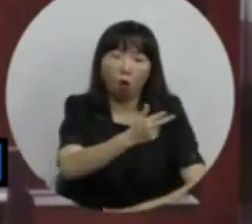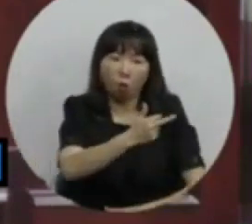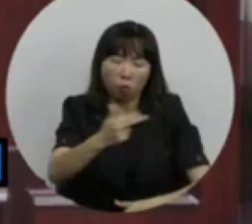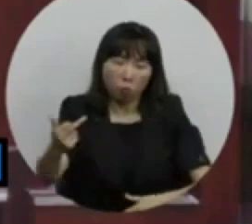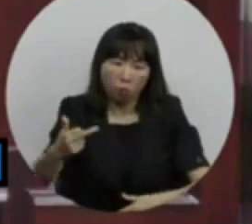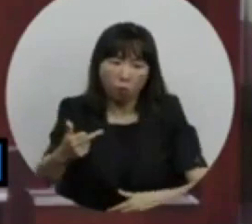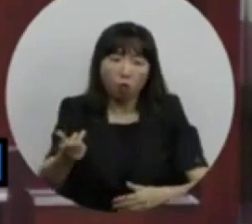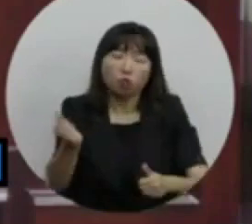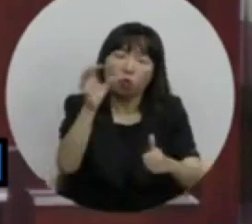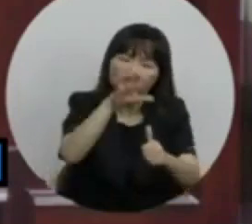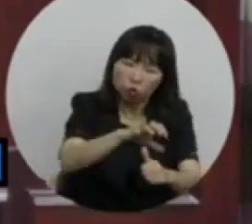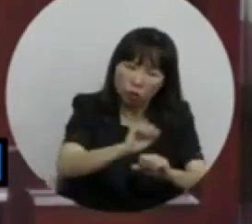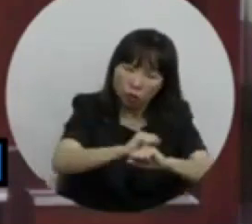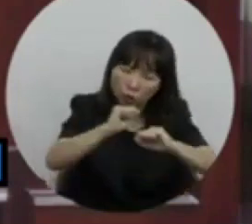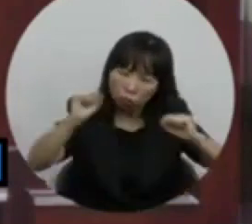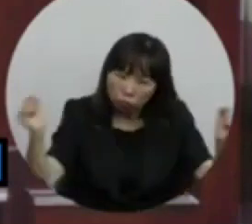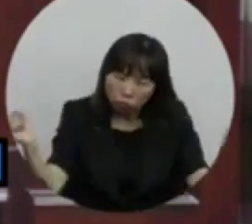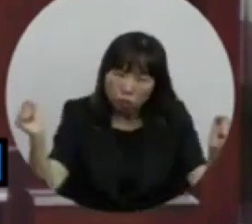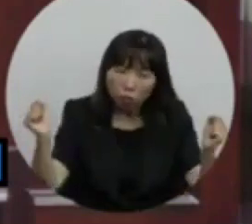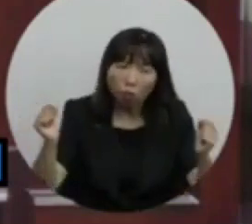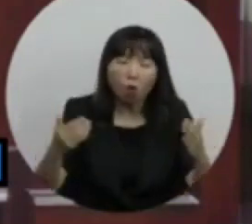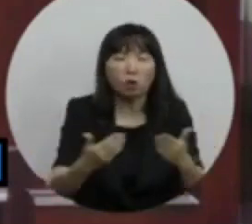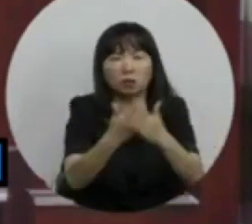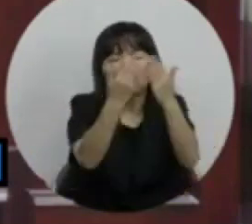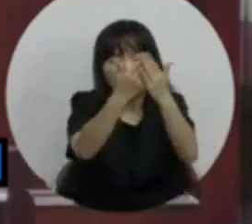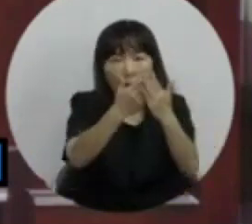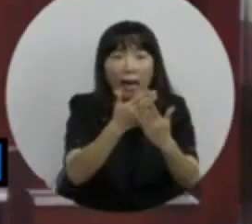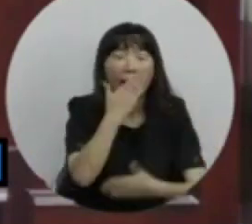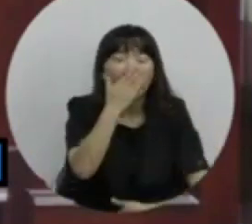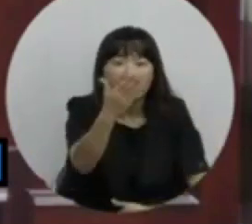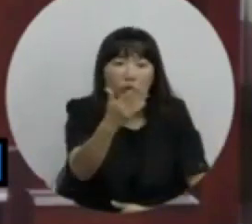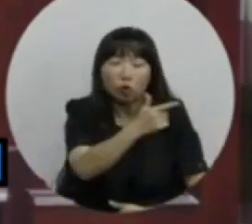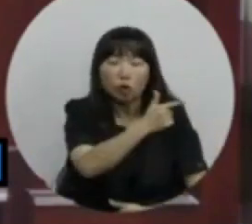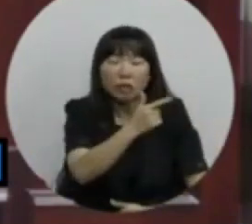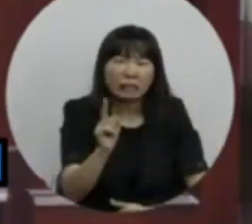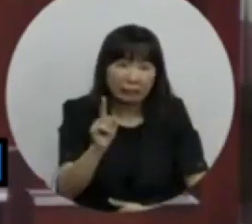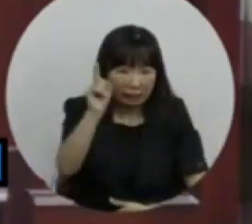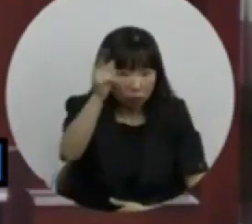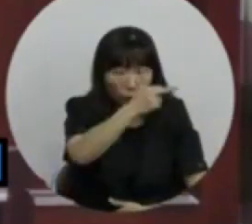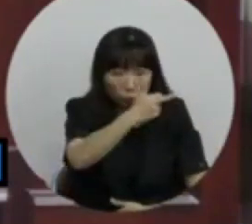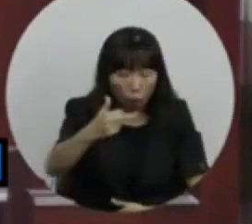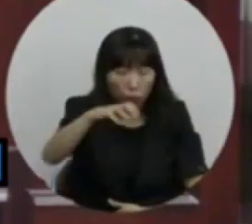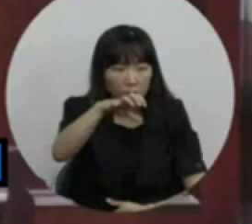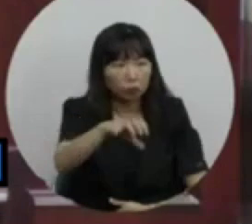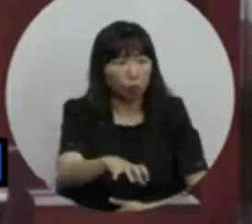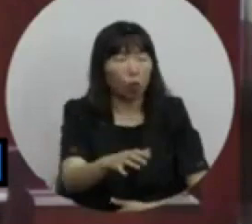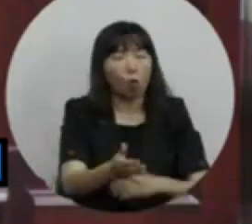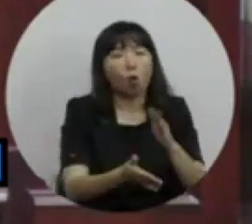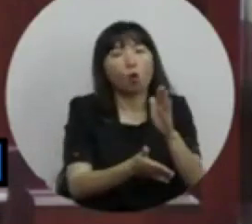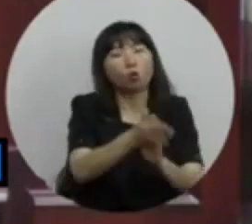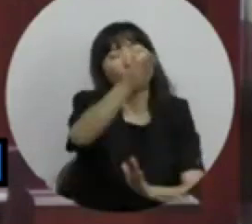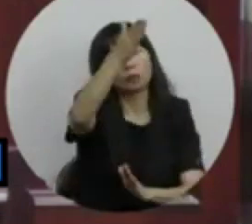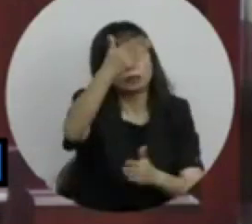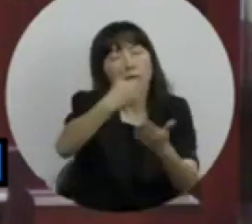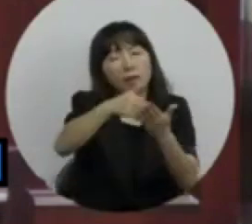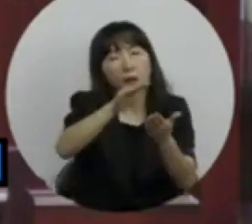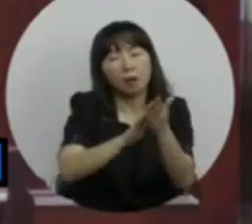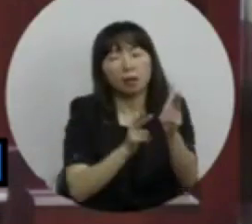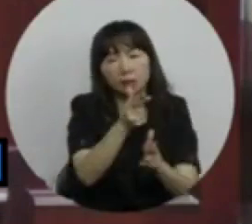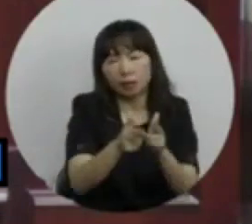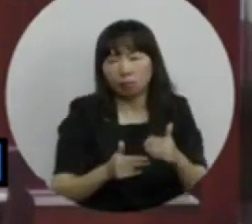규제가 풀리고 성장 가능성이 높은 지역을 선정하여 균형 있는 도시개발사업을 추진하고